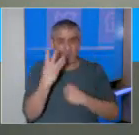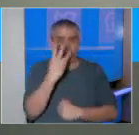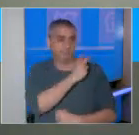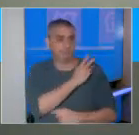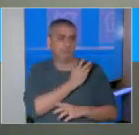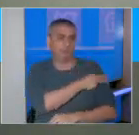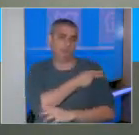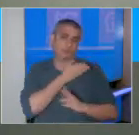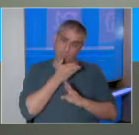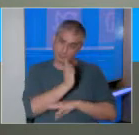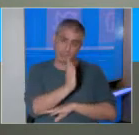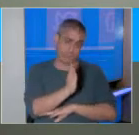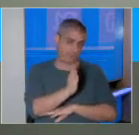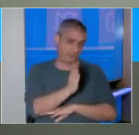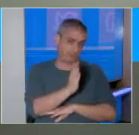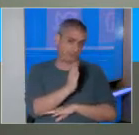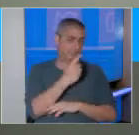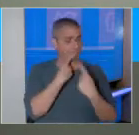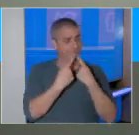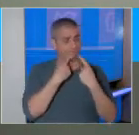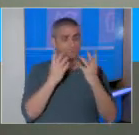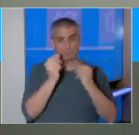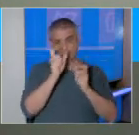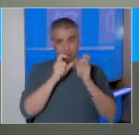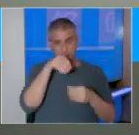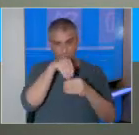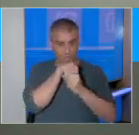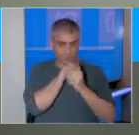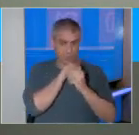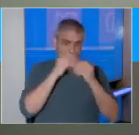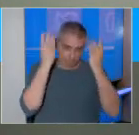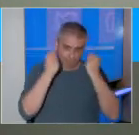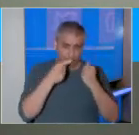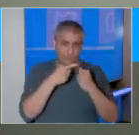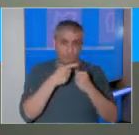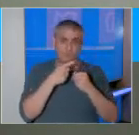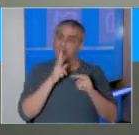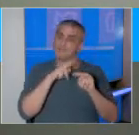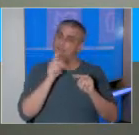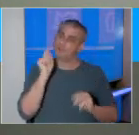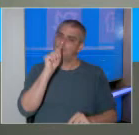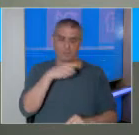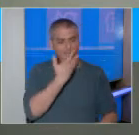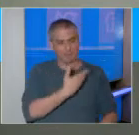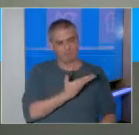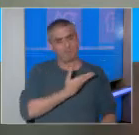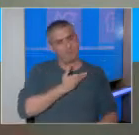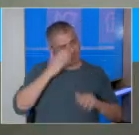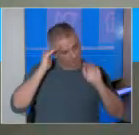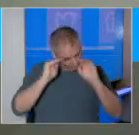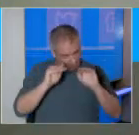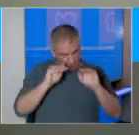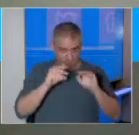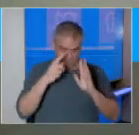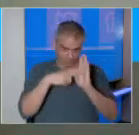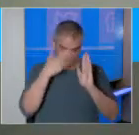קצינים, בדין ודברים ביחד עם גורמים בחסידות, ואז הם מגיעים לאדמור, מקבלים ממנו ברכה, זו אותה